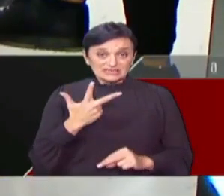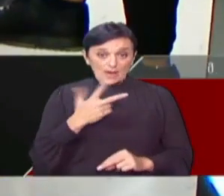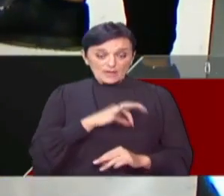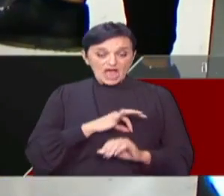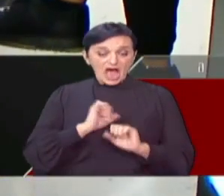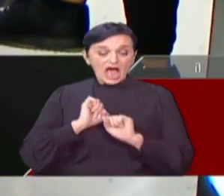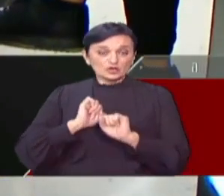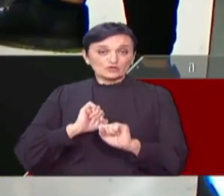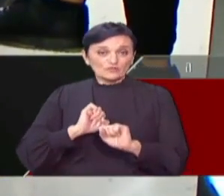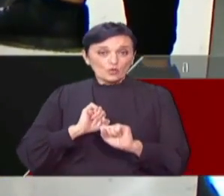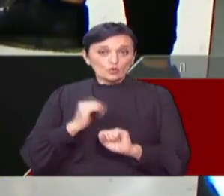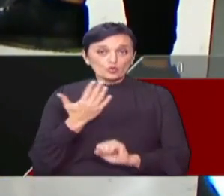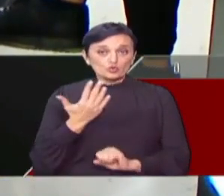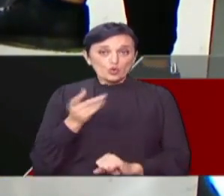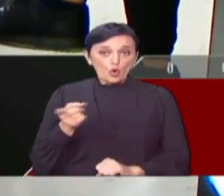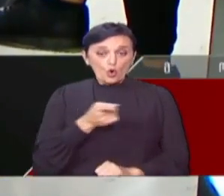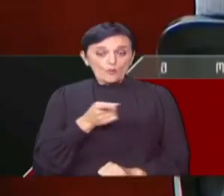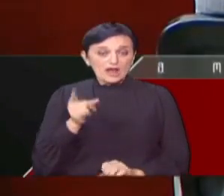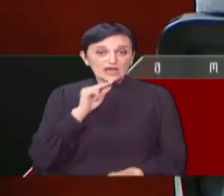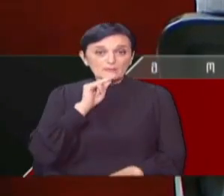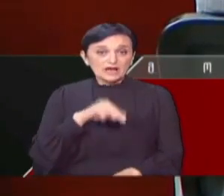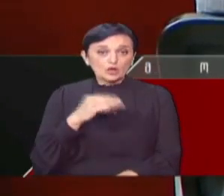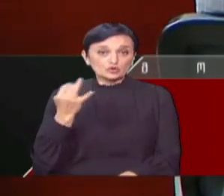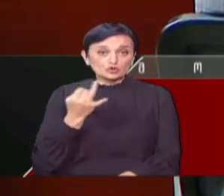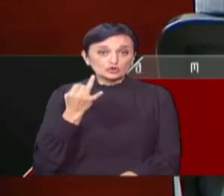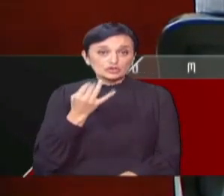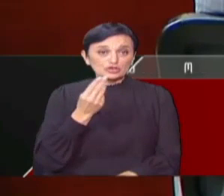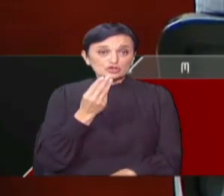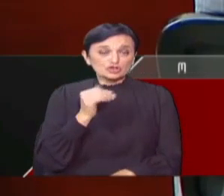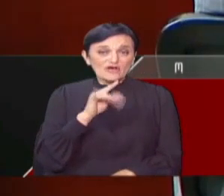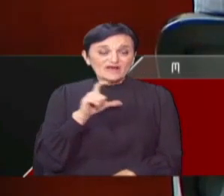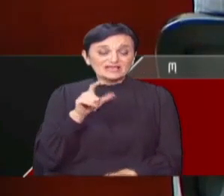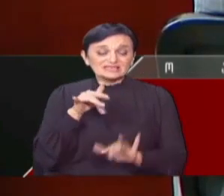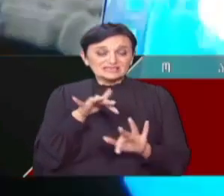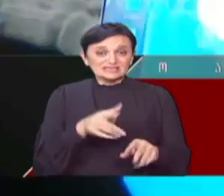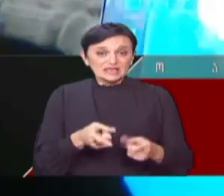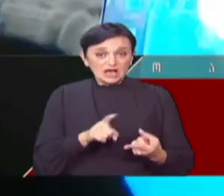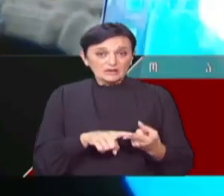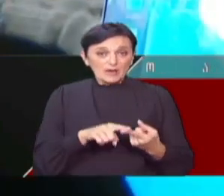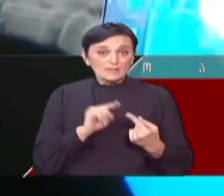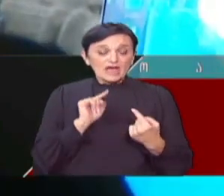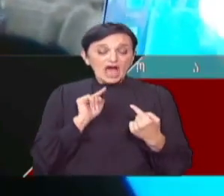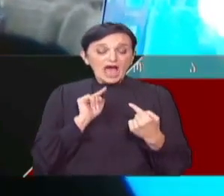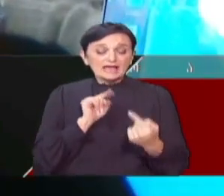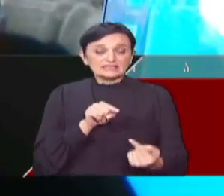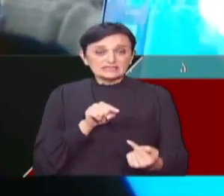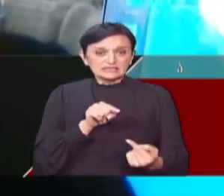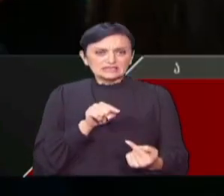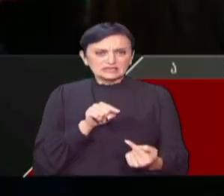ადვოკატი იცავდეს რომელიმე ბრალდებულის ინტერესს შავაძის საქმეზე.